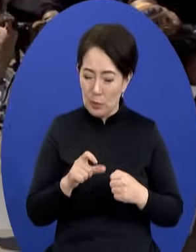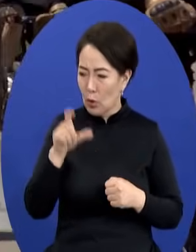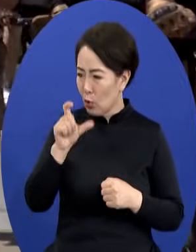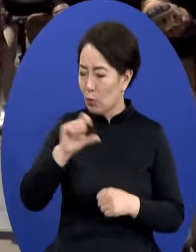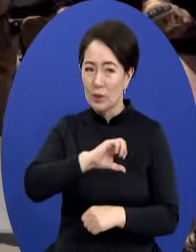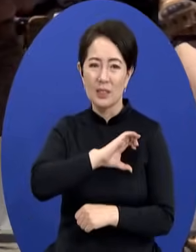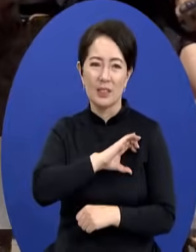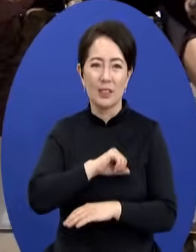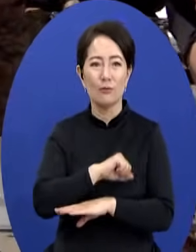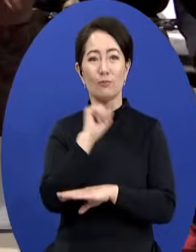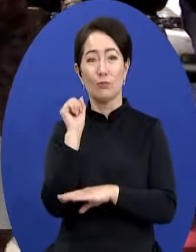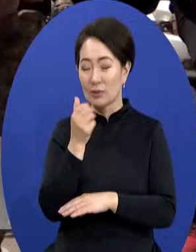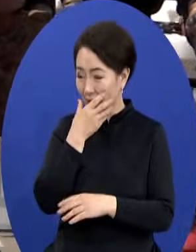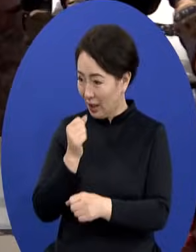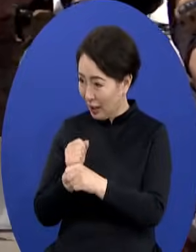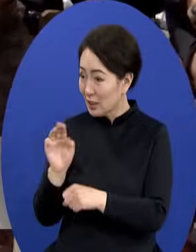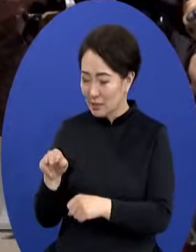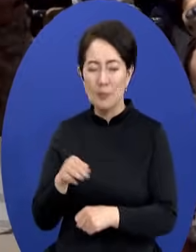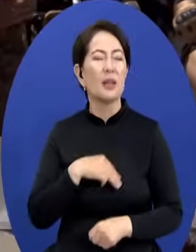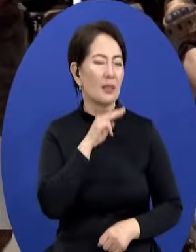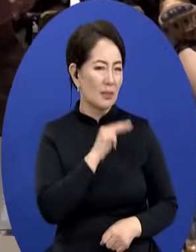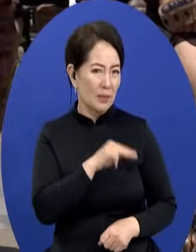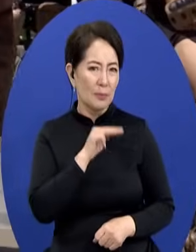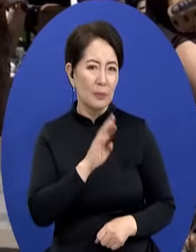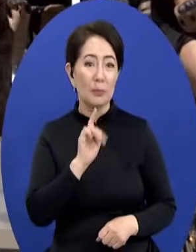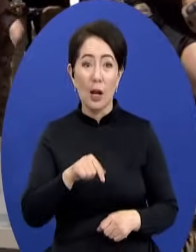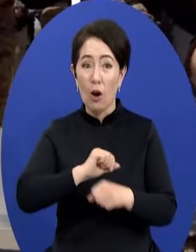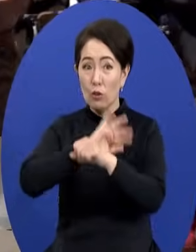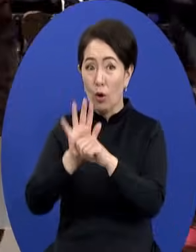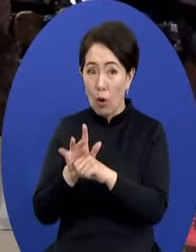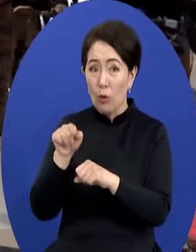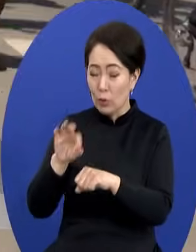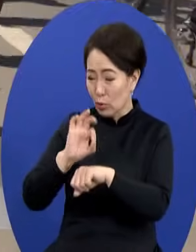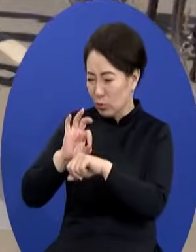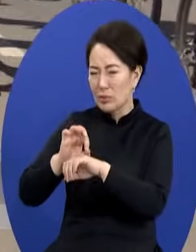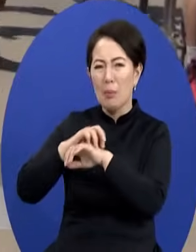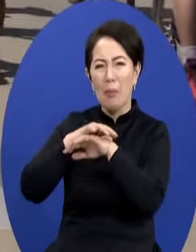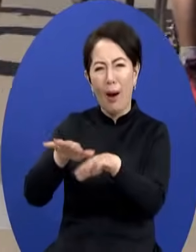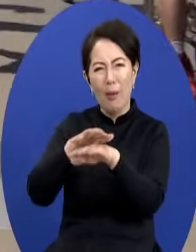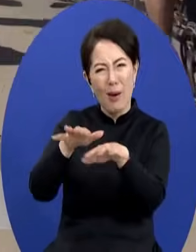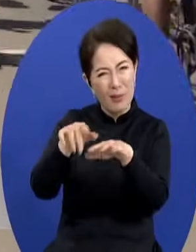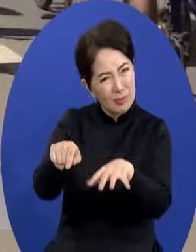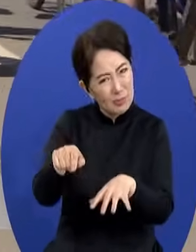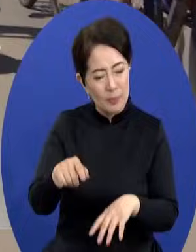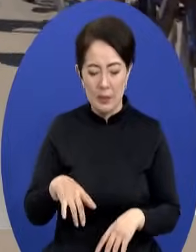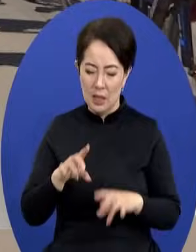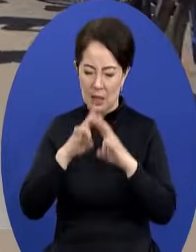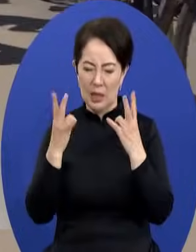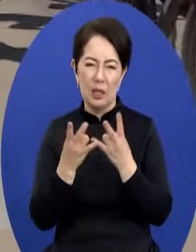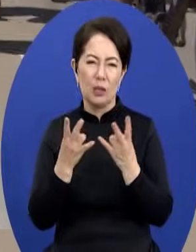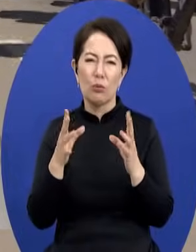өргөх цаах үйлс юм да. Тэ, яг одоо ковид гэж одоо энэ сар тахлын үед нийгэм хөгжилтэй